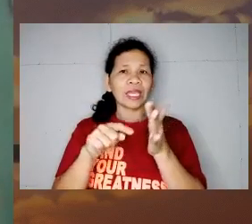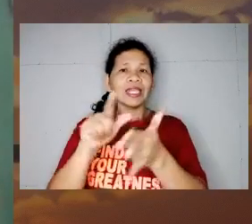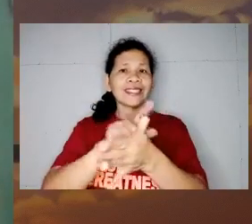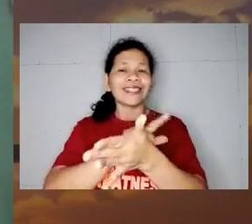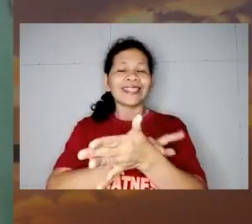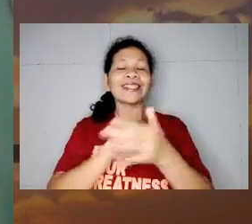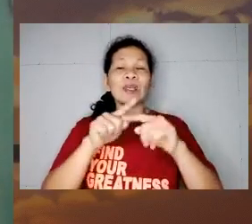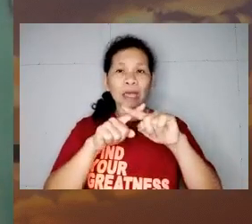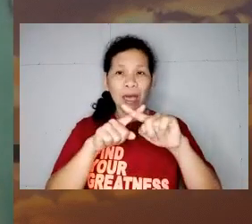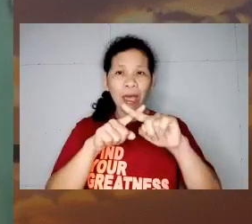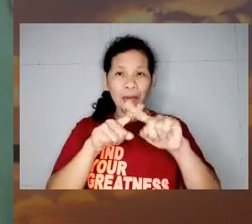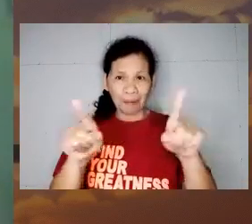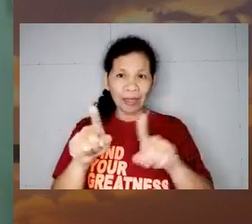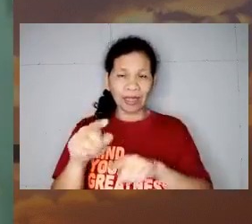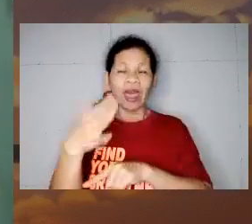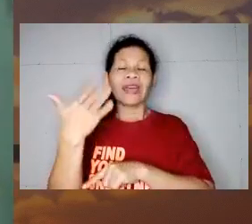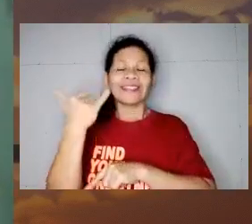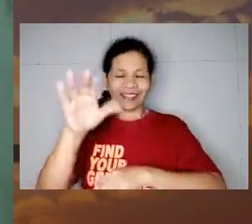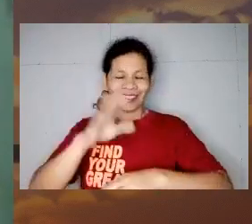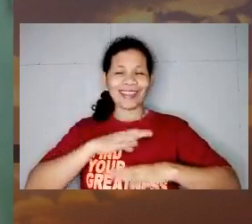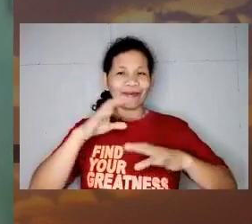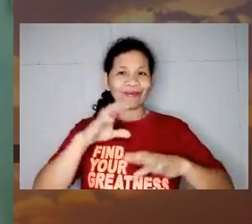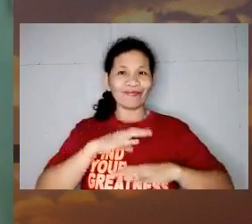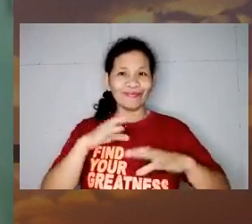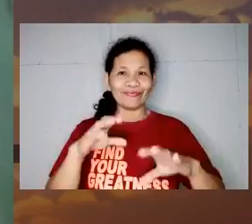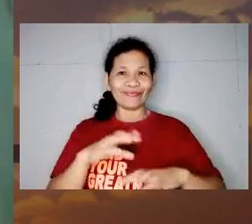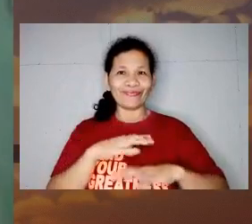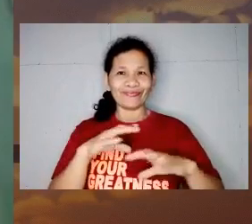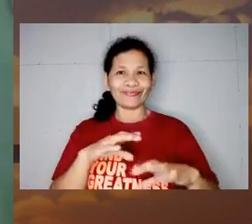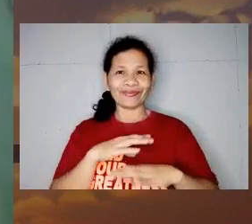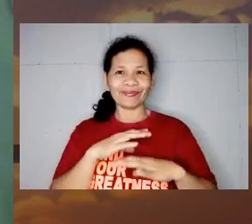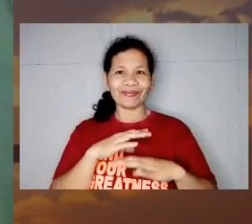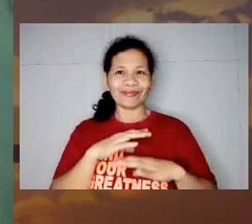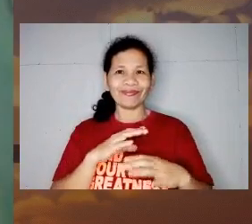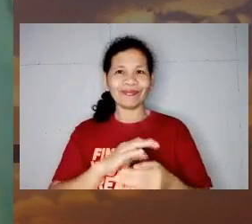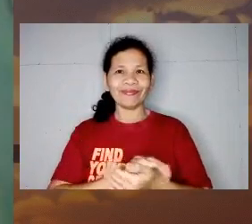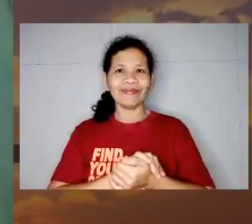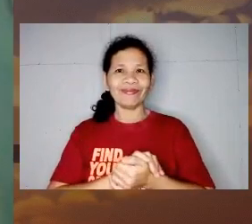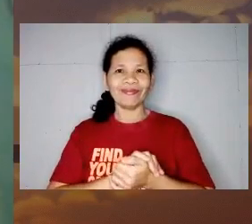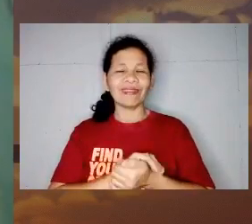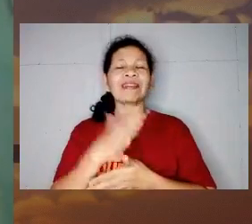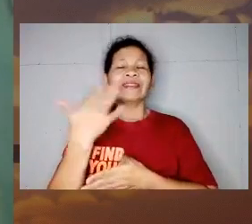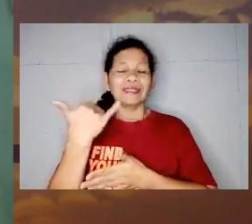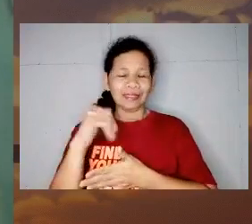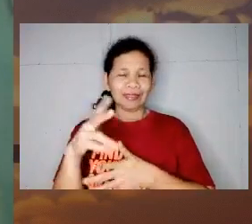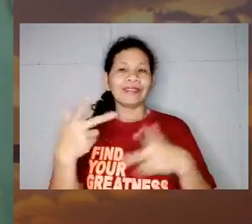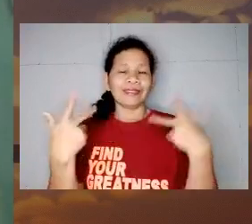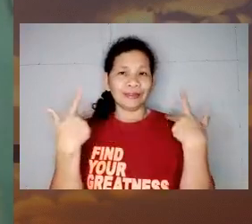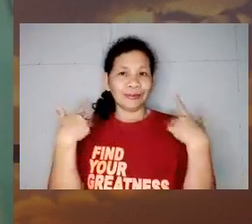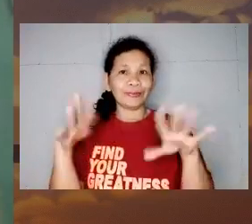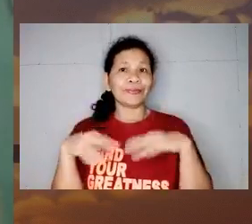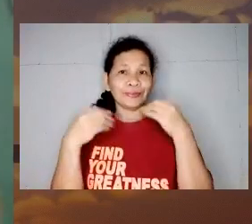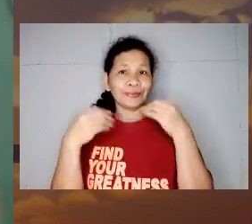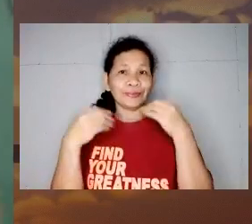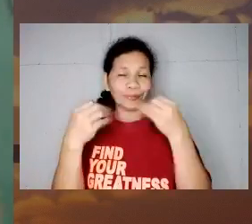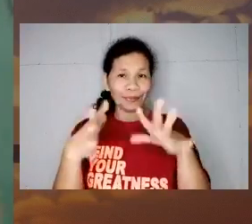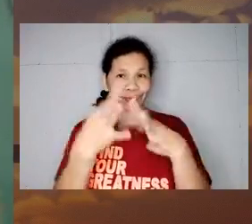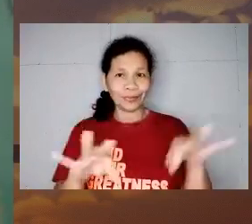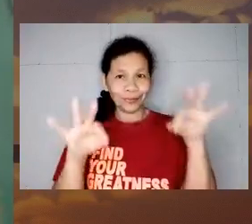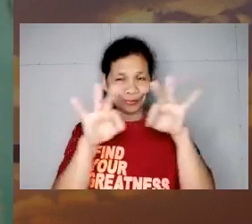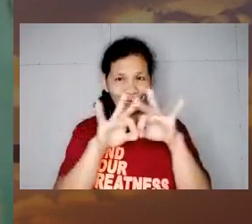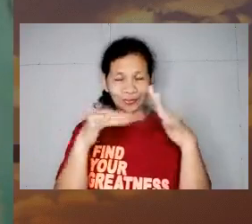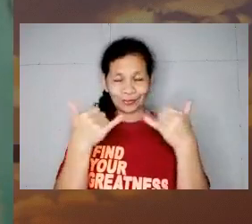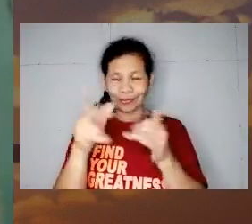kanilang chinicherish, ano ba sa Tagalog yung chinicherish? Pinapahalagahan ang mga prinsipyo ng